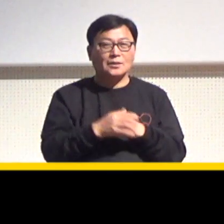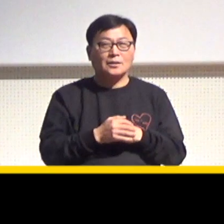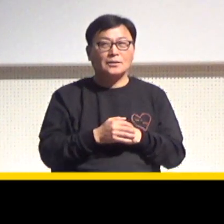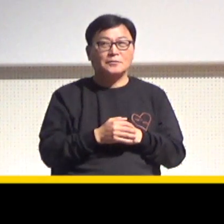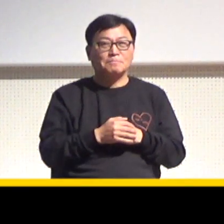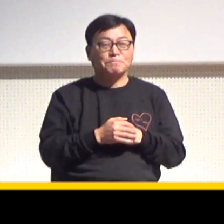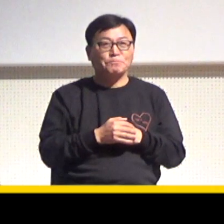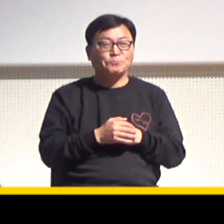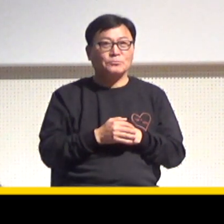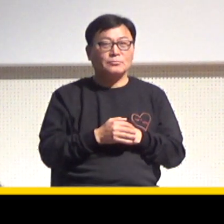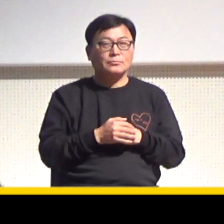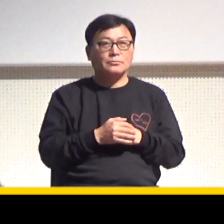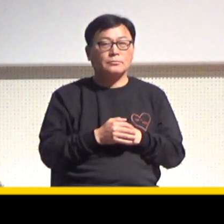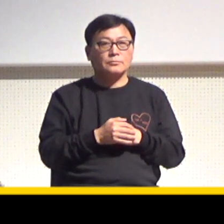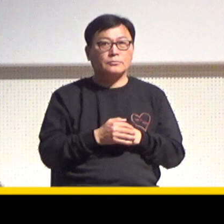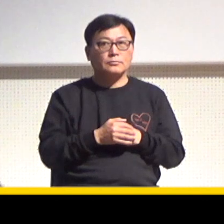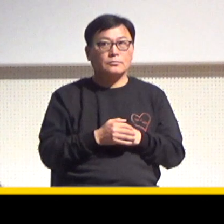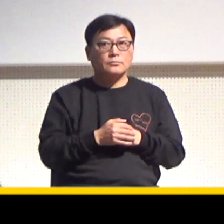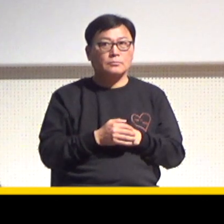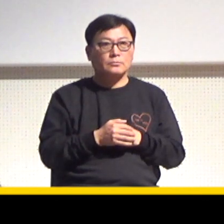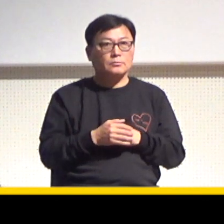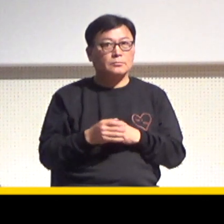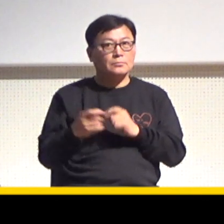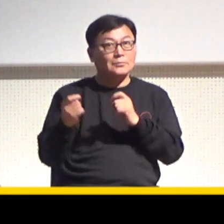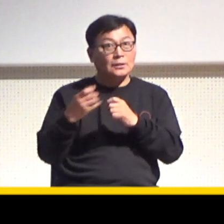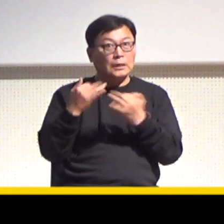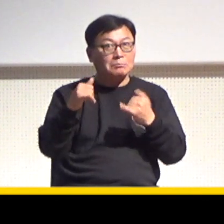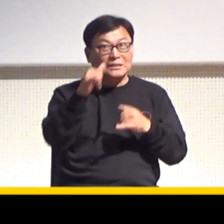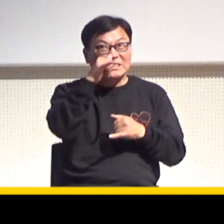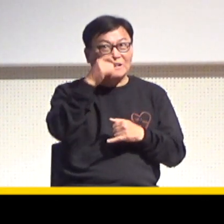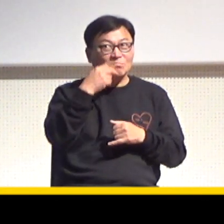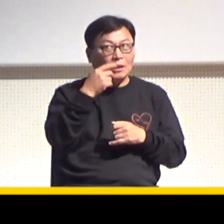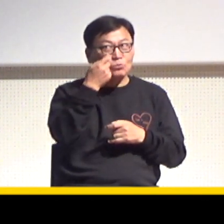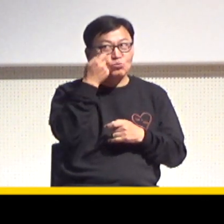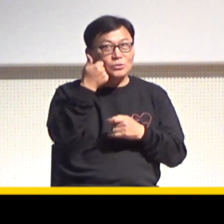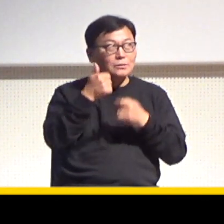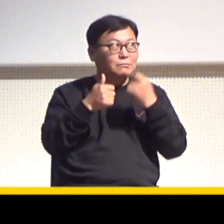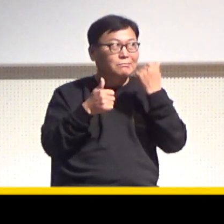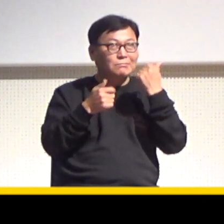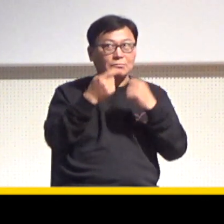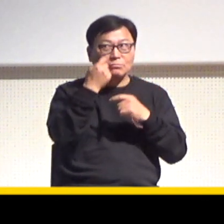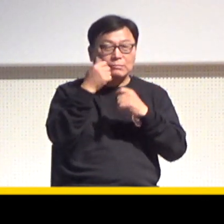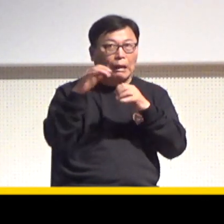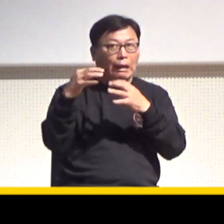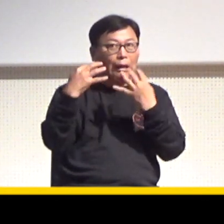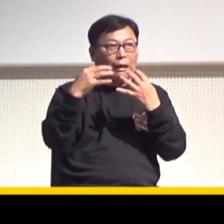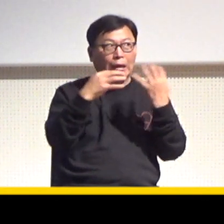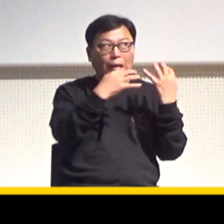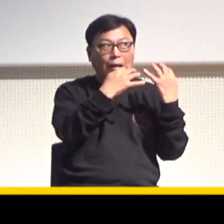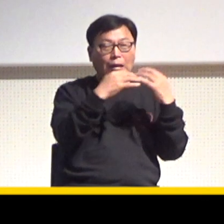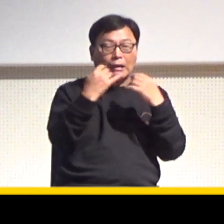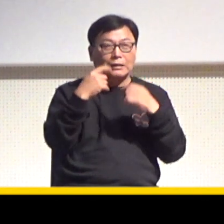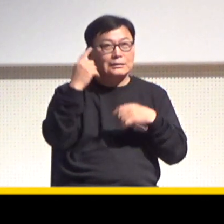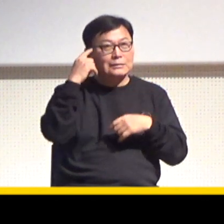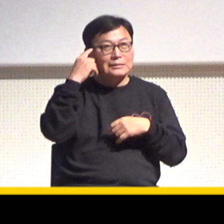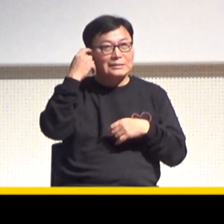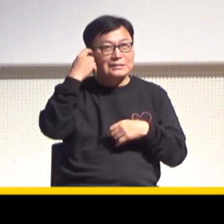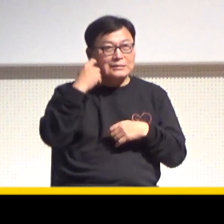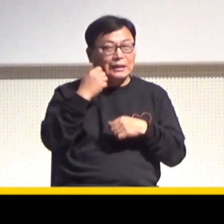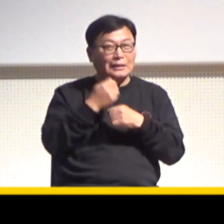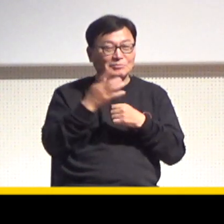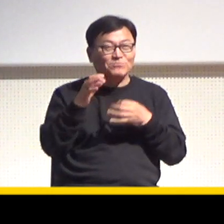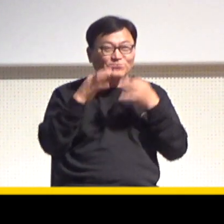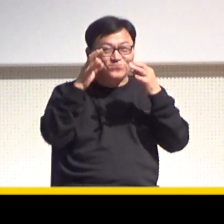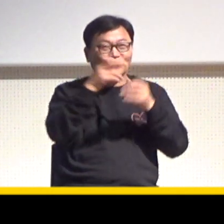네. 옆에 사람이 누가 오나 안 보나 자기를 그 시선을 주고 있나 안 주고 있나를 의식하면서 맞아요. 또 최선을